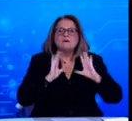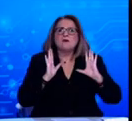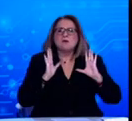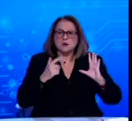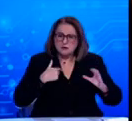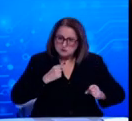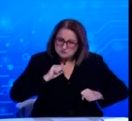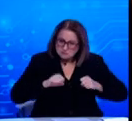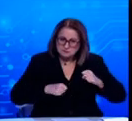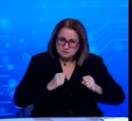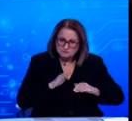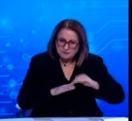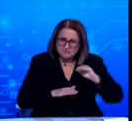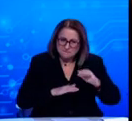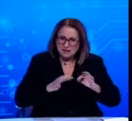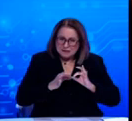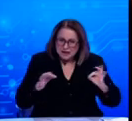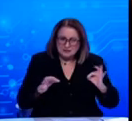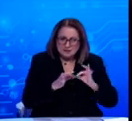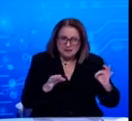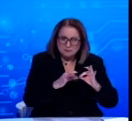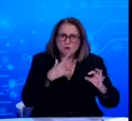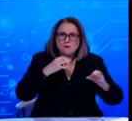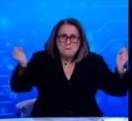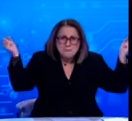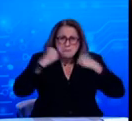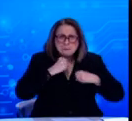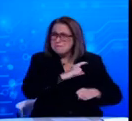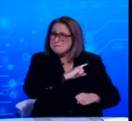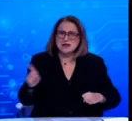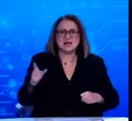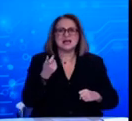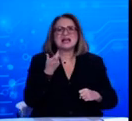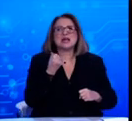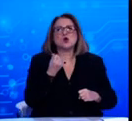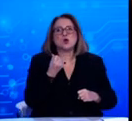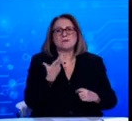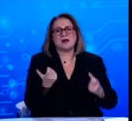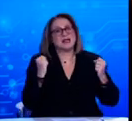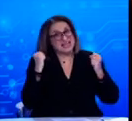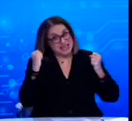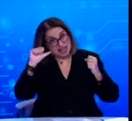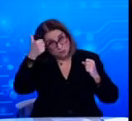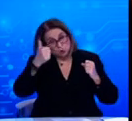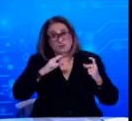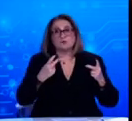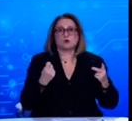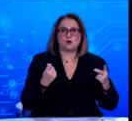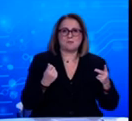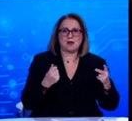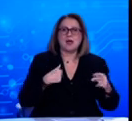μας. Τι δεν θέλουμε να δούμε? Μια επιθετική αύξηση κρουσμάτων και δασωληνωμένων. Μπορούμε να το